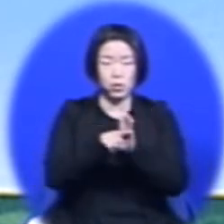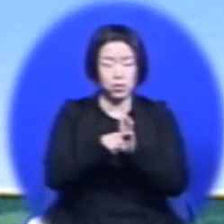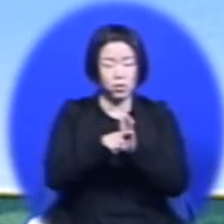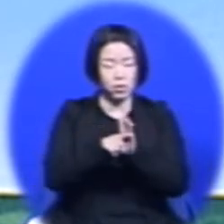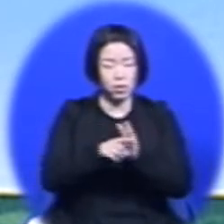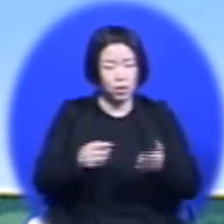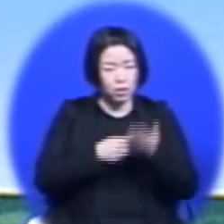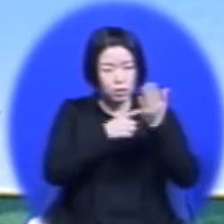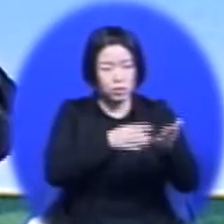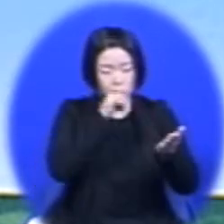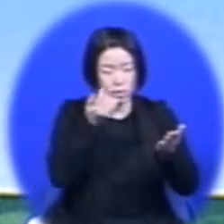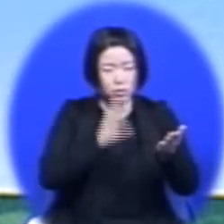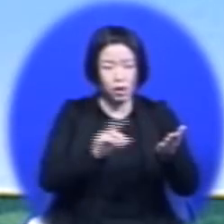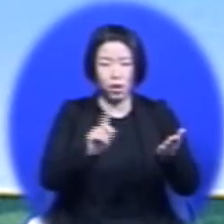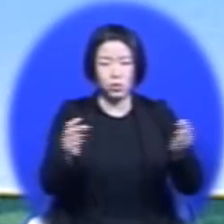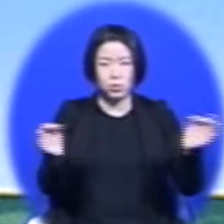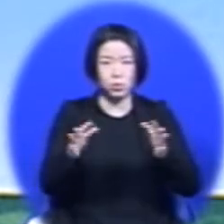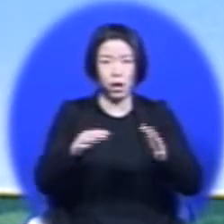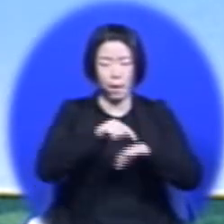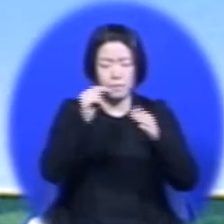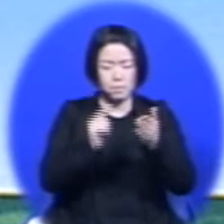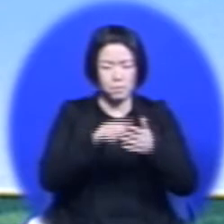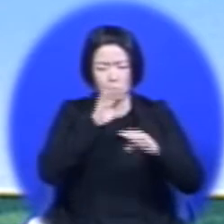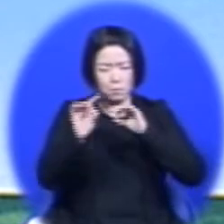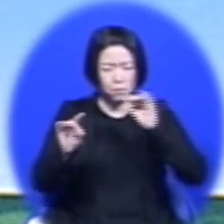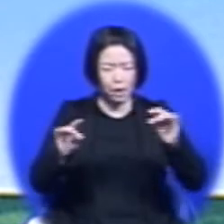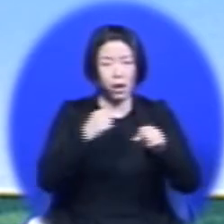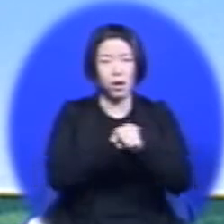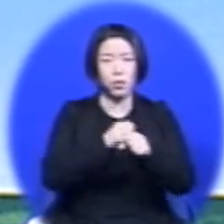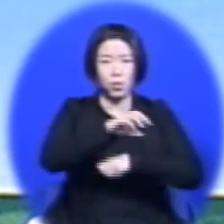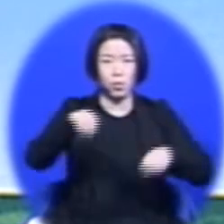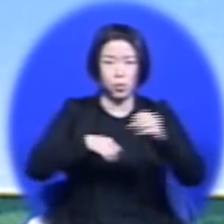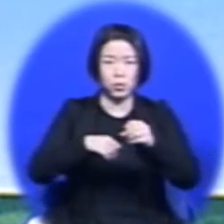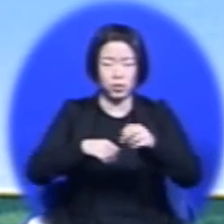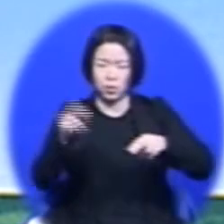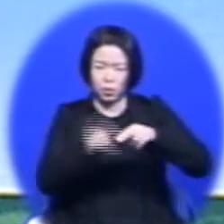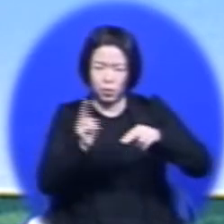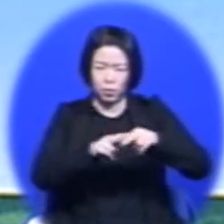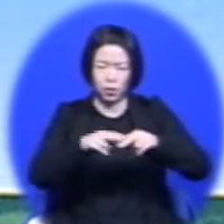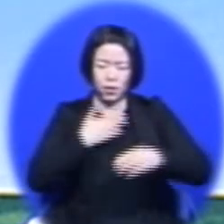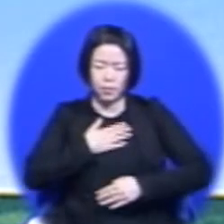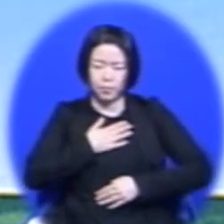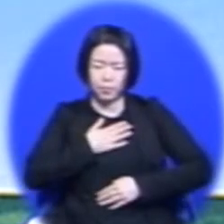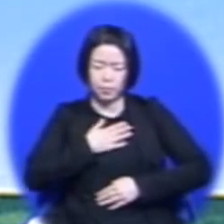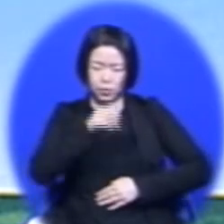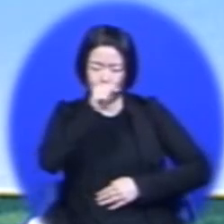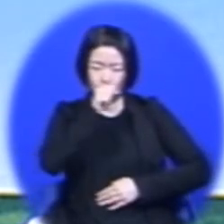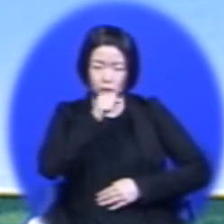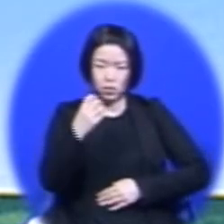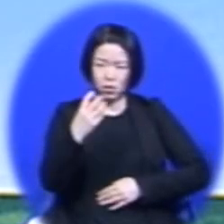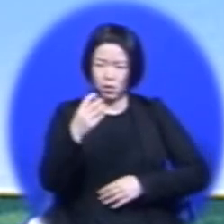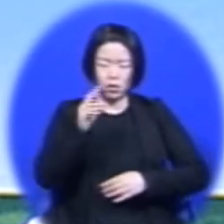시작했지만 어느 순간에 마음의 심령은 메말라져 버리고 오히려 폭력의 쾌감을 느끼는 괴물 같은 자기를 본